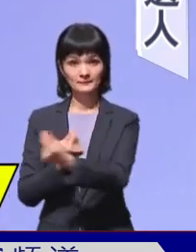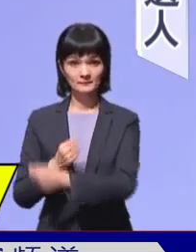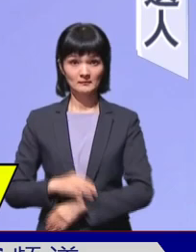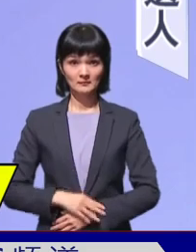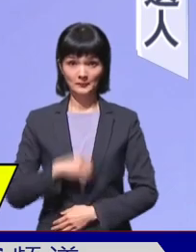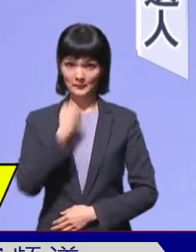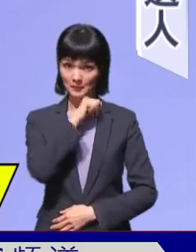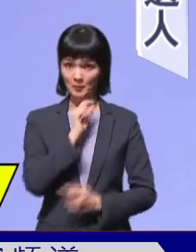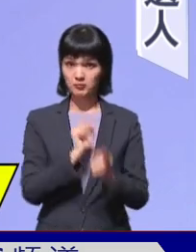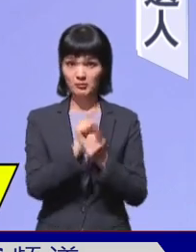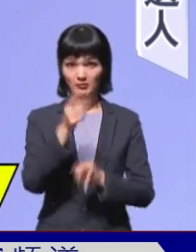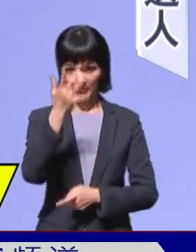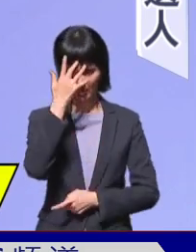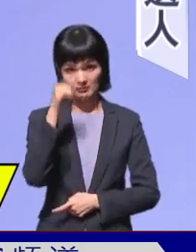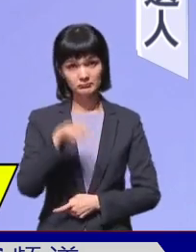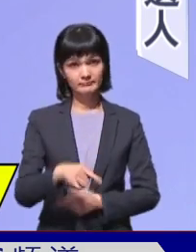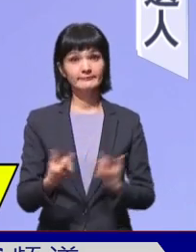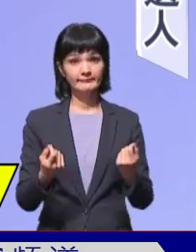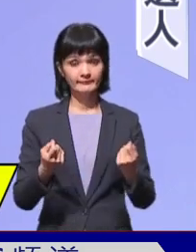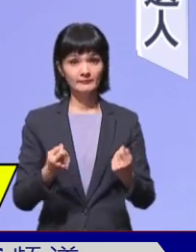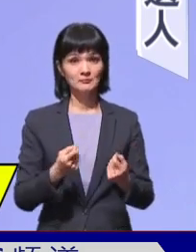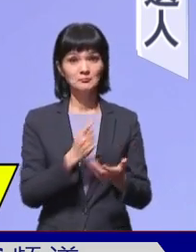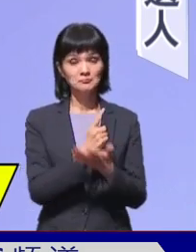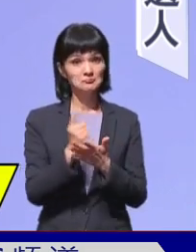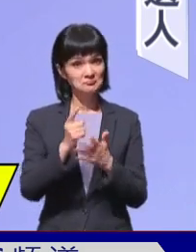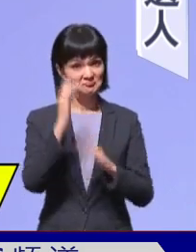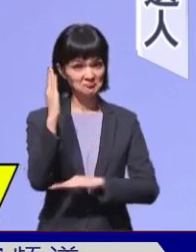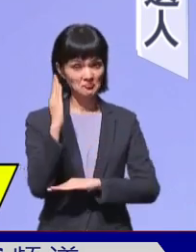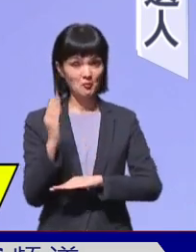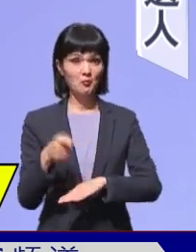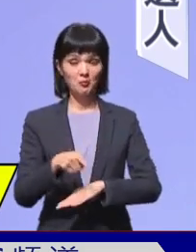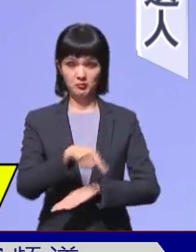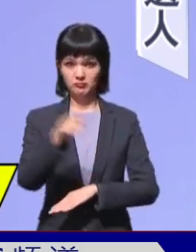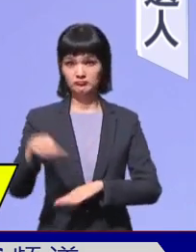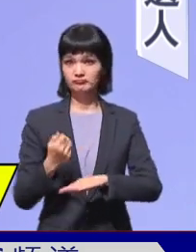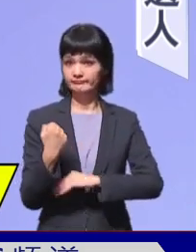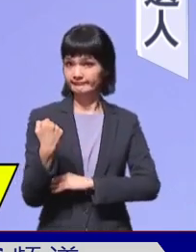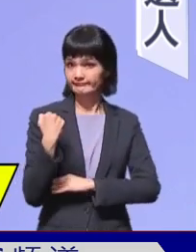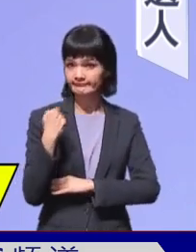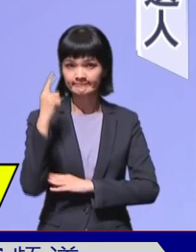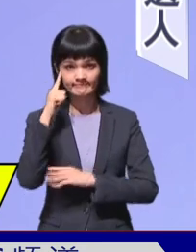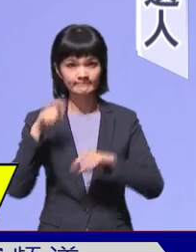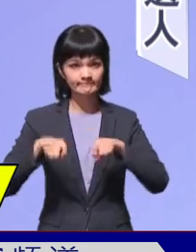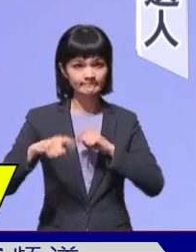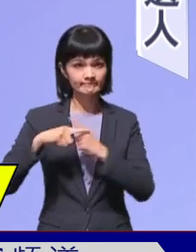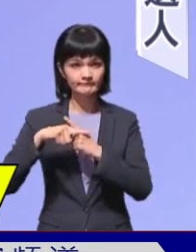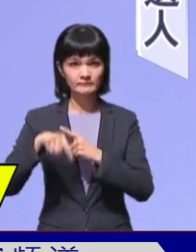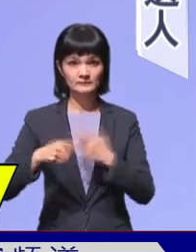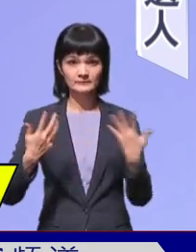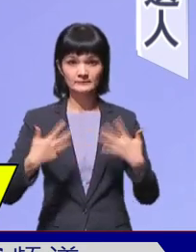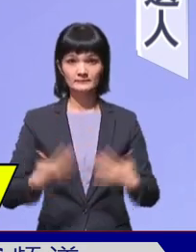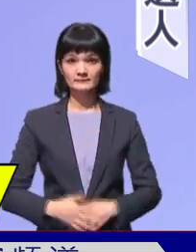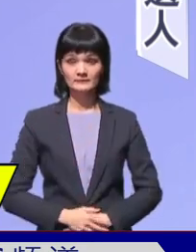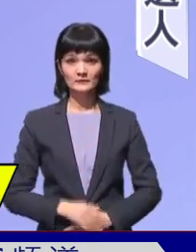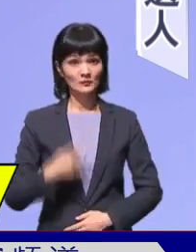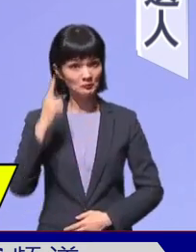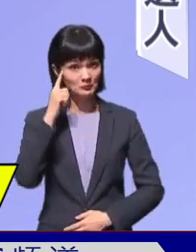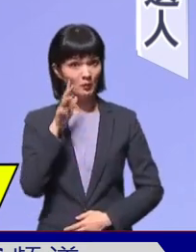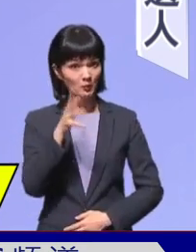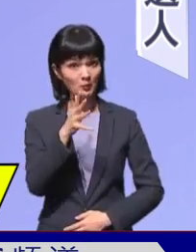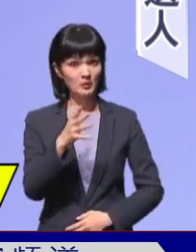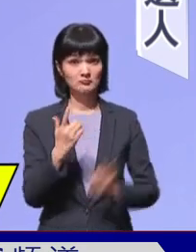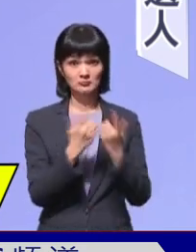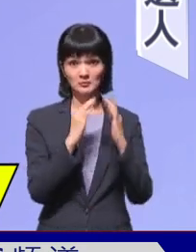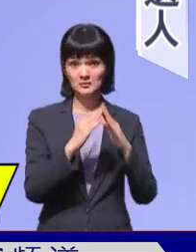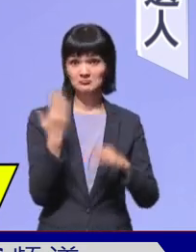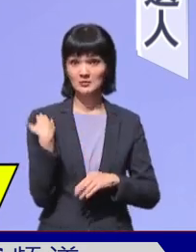湾也面临这个困难，历任政府都非常的努力在做这件事情。那首先我还是要问说，台北市为